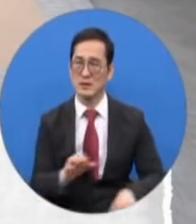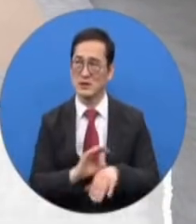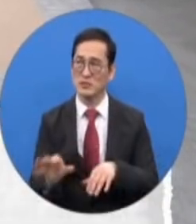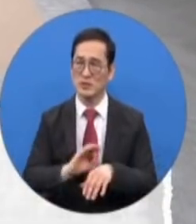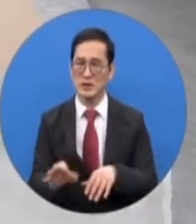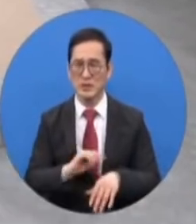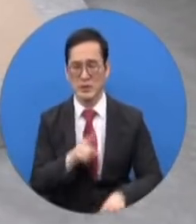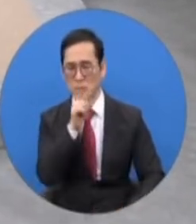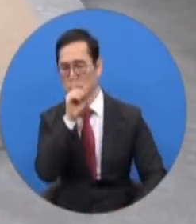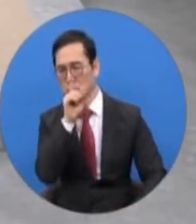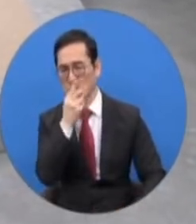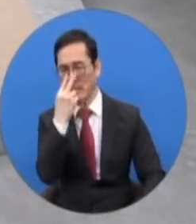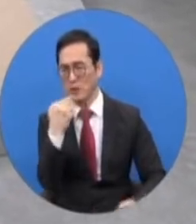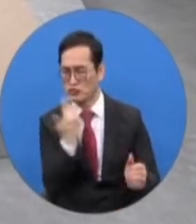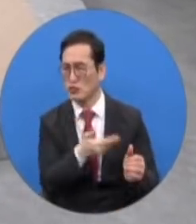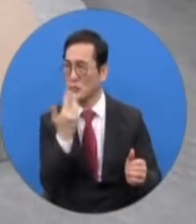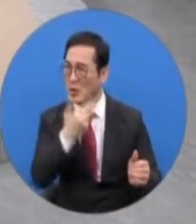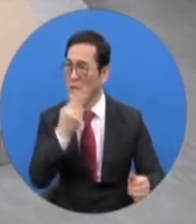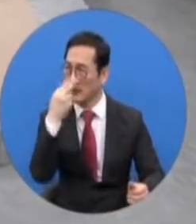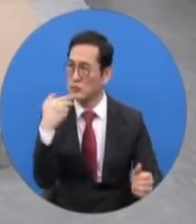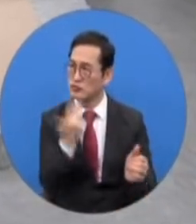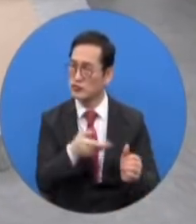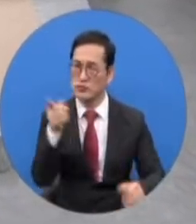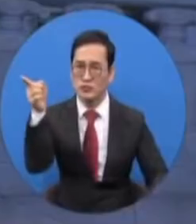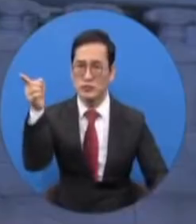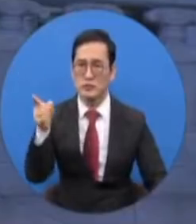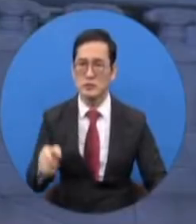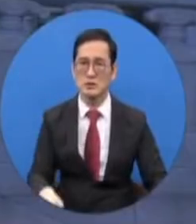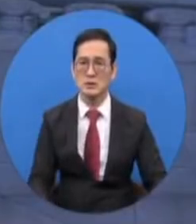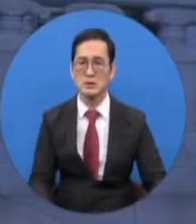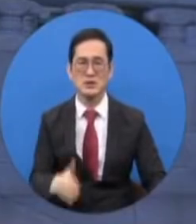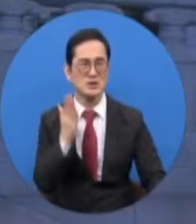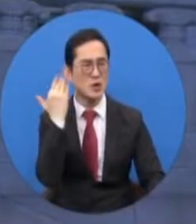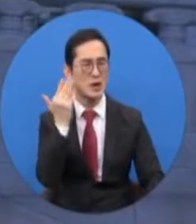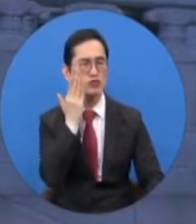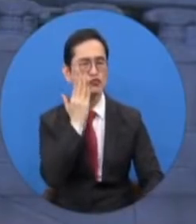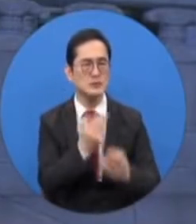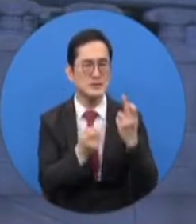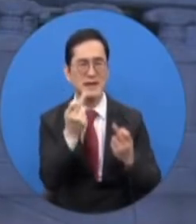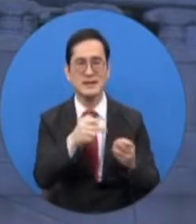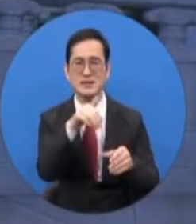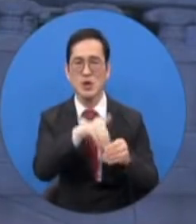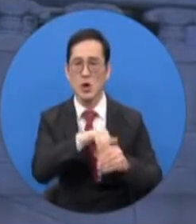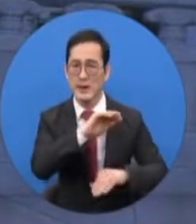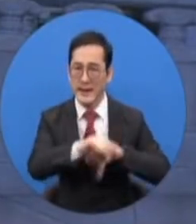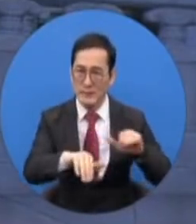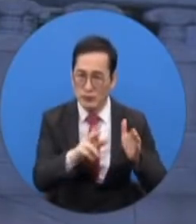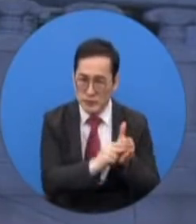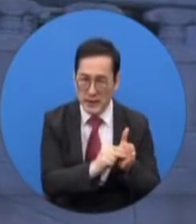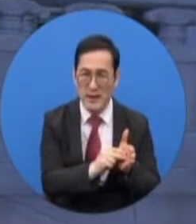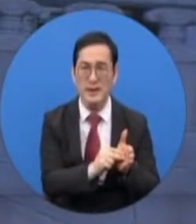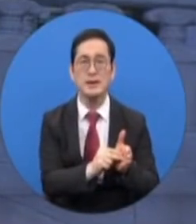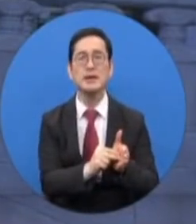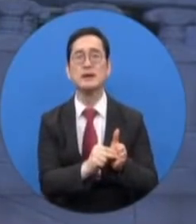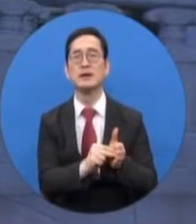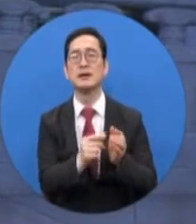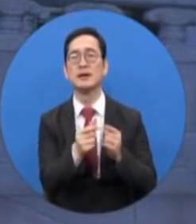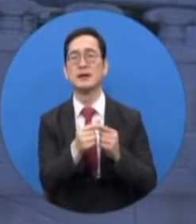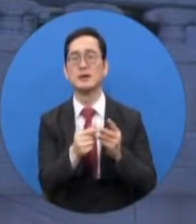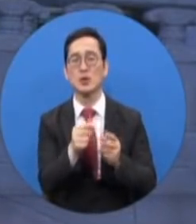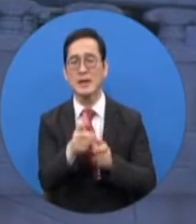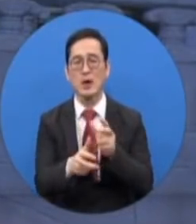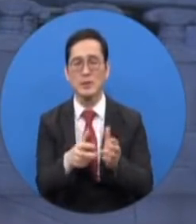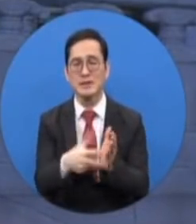살아있는 수사라고 불렸던 울산 선거 개입 의혹 사건이랄지 아니면 산자부